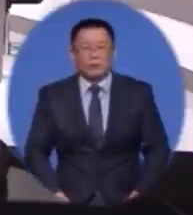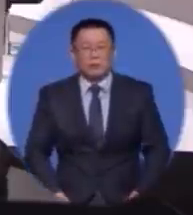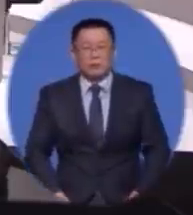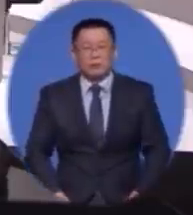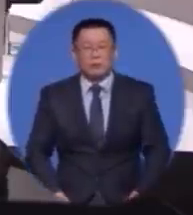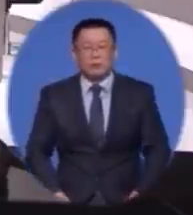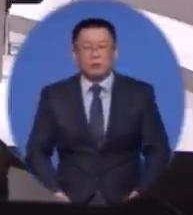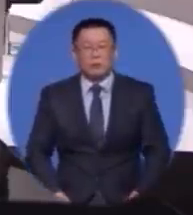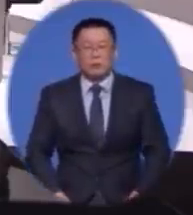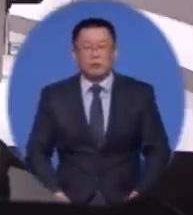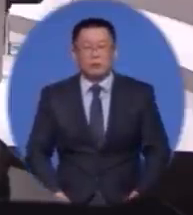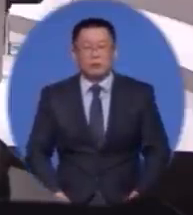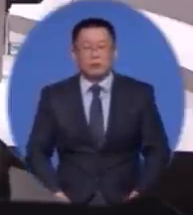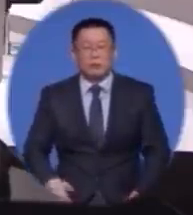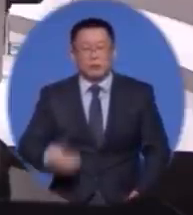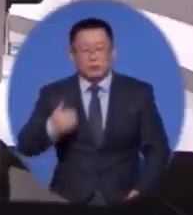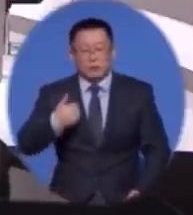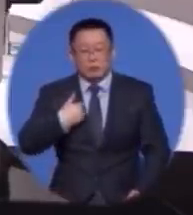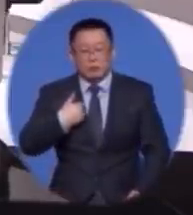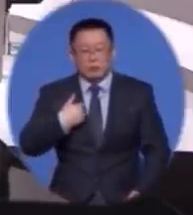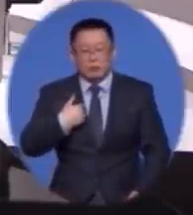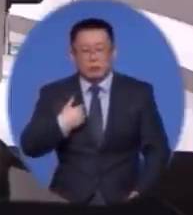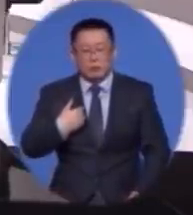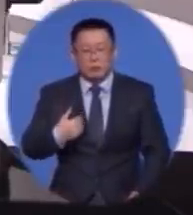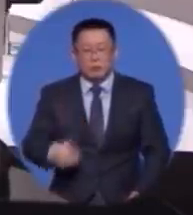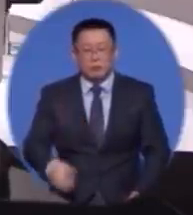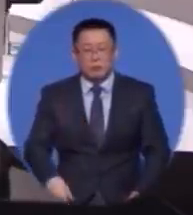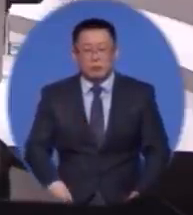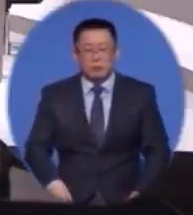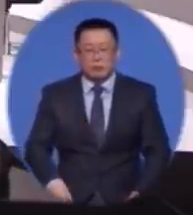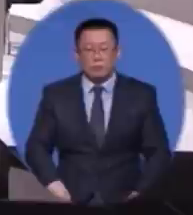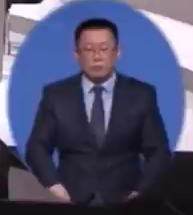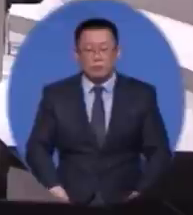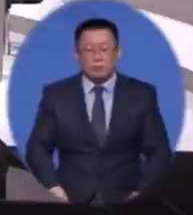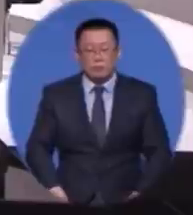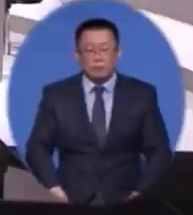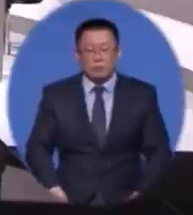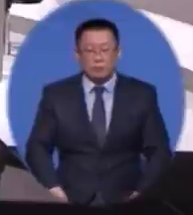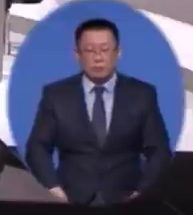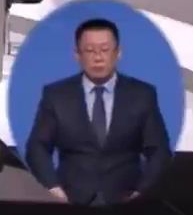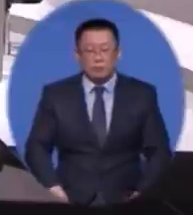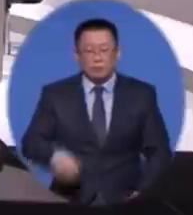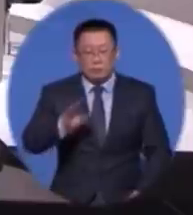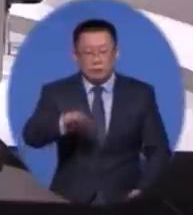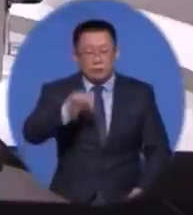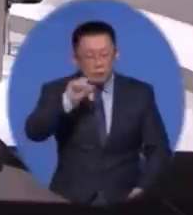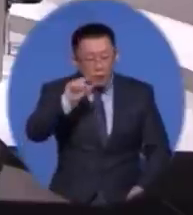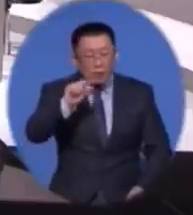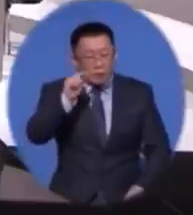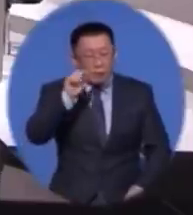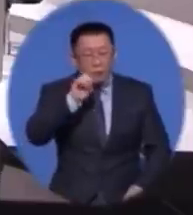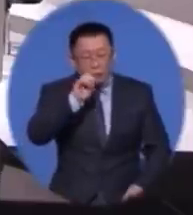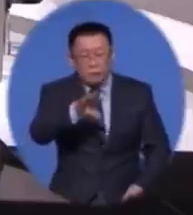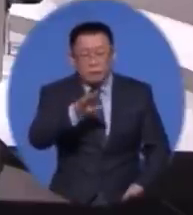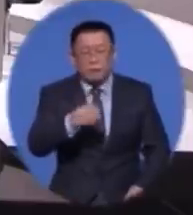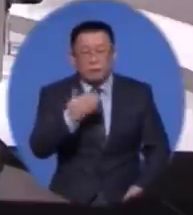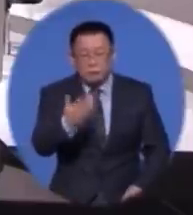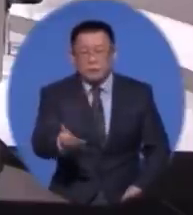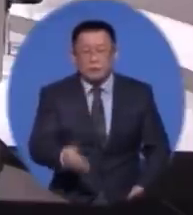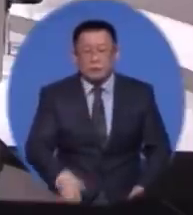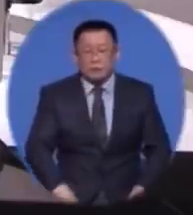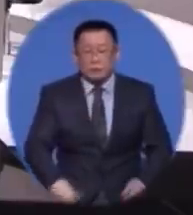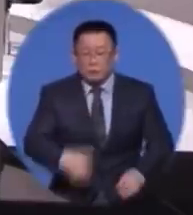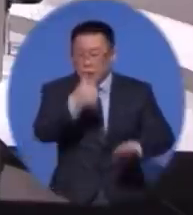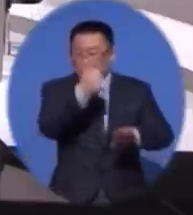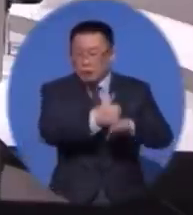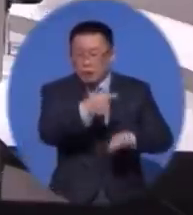뭐 따로 아, 나중에, 소수의 집단에 예. 아니 예, 그러니까 그러면 아, 저는 제가 잠깐 말씀을 예. 드릴게요. 그리고 나중에 이제